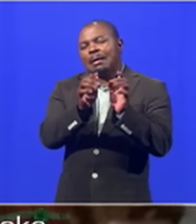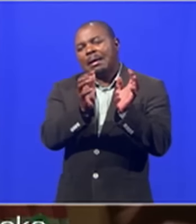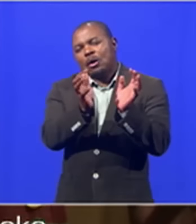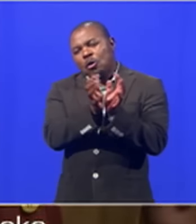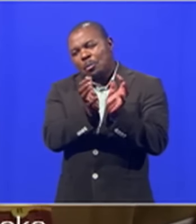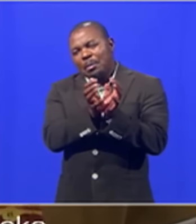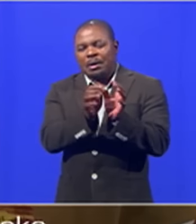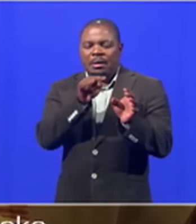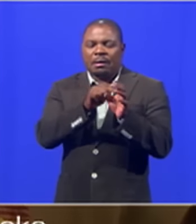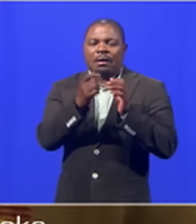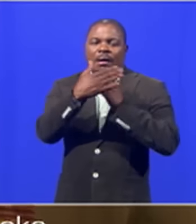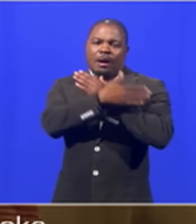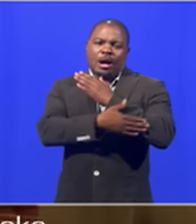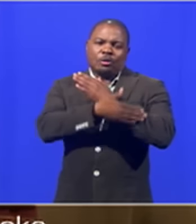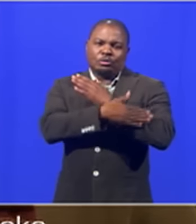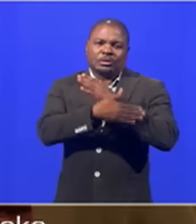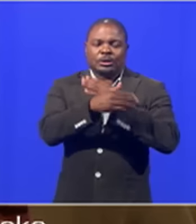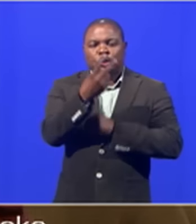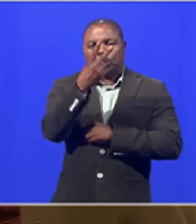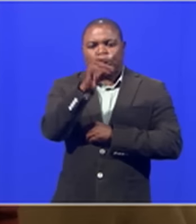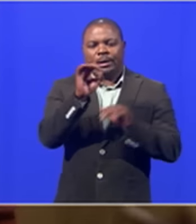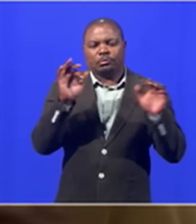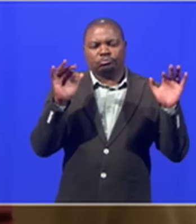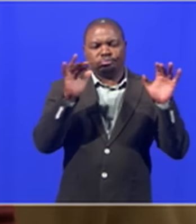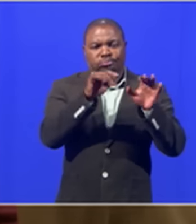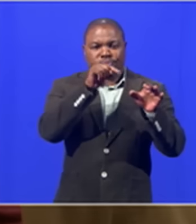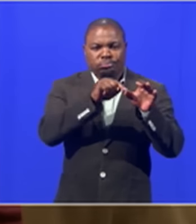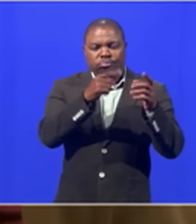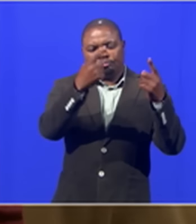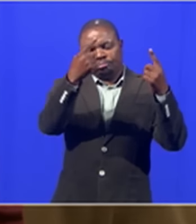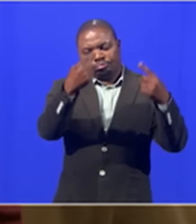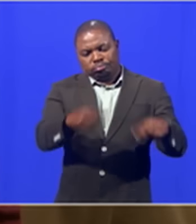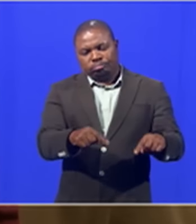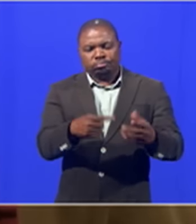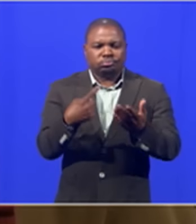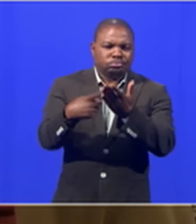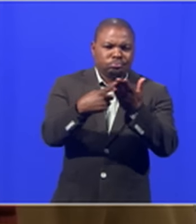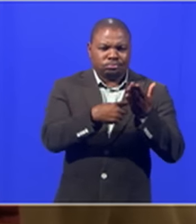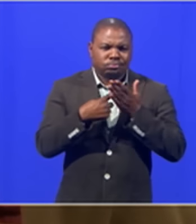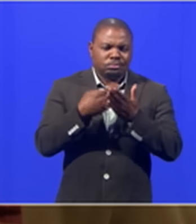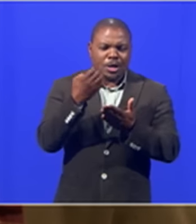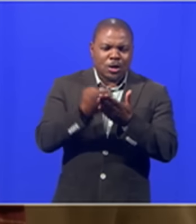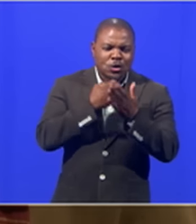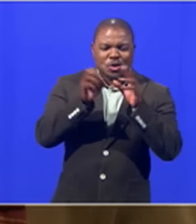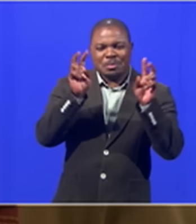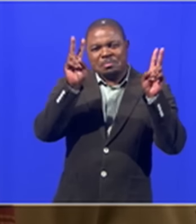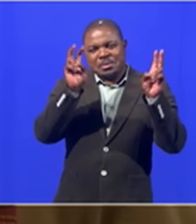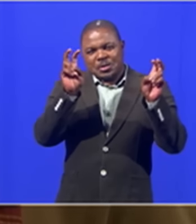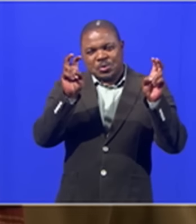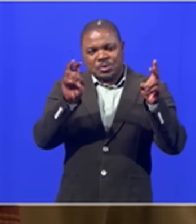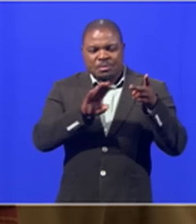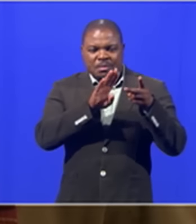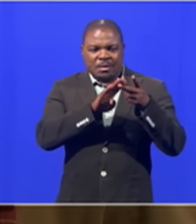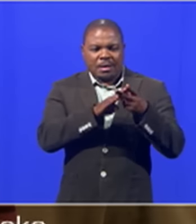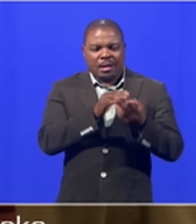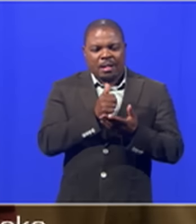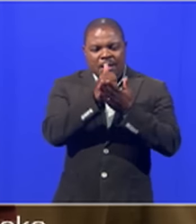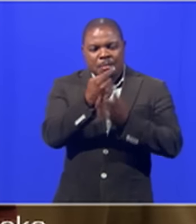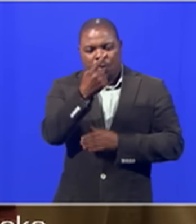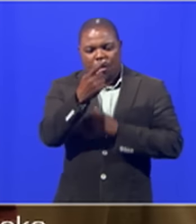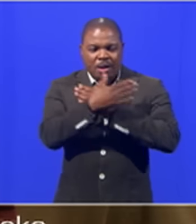ya di country tse 20 abo ba tla mo ba tlo bua about the economic issues and how to improve one